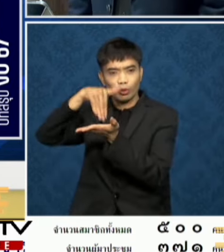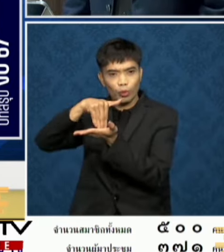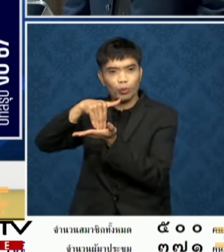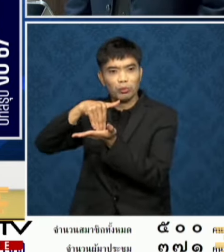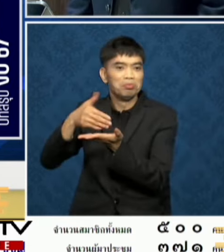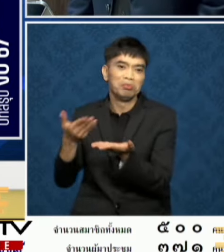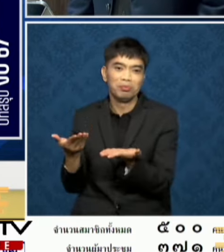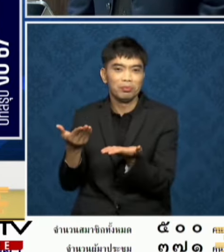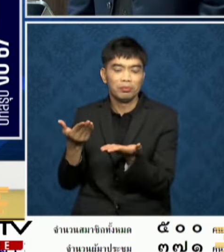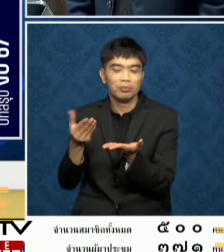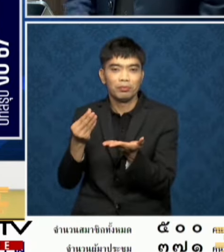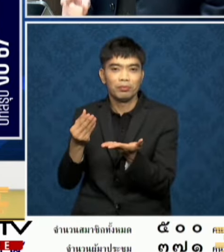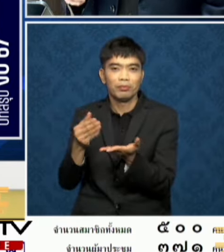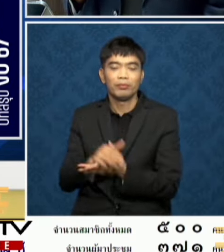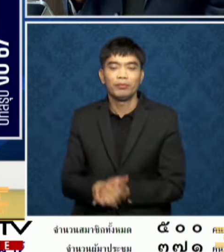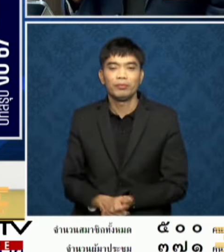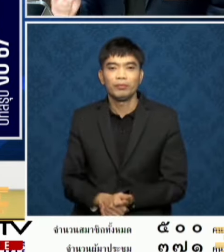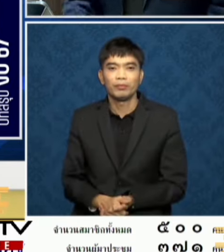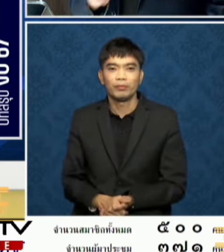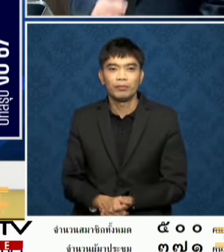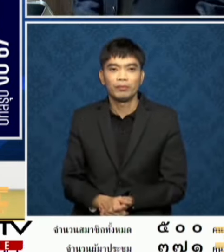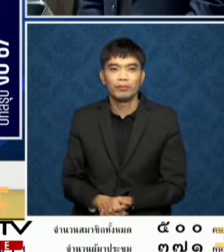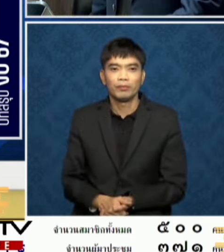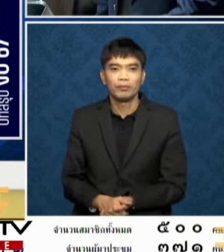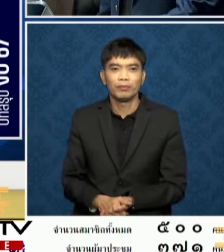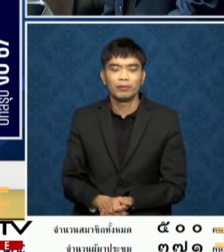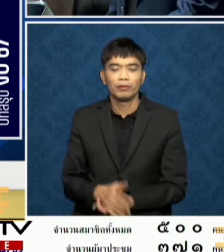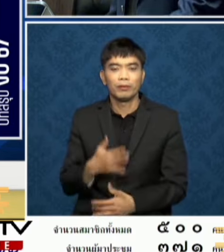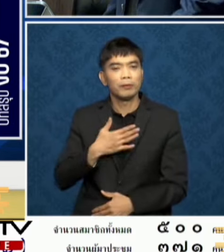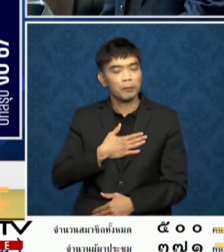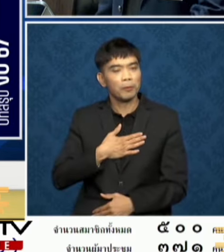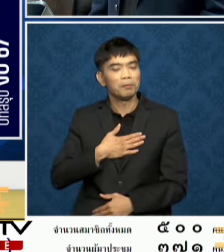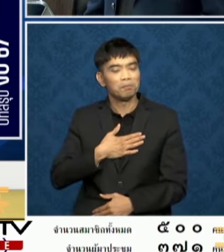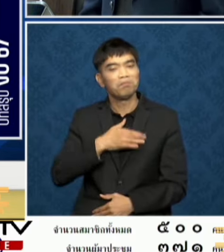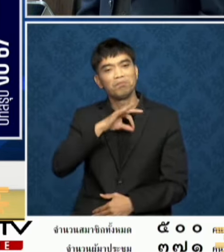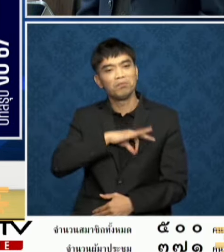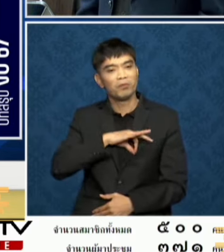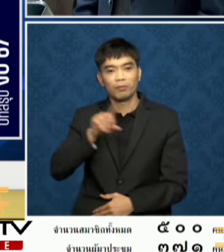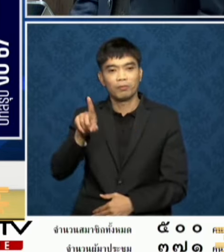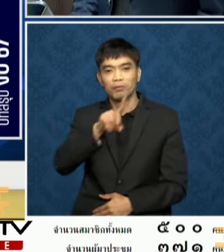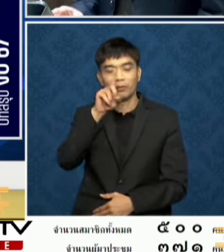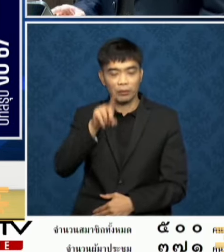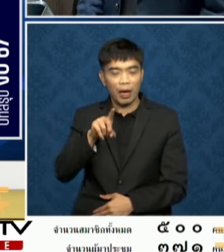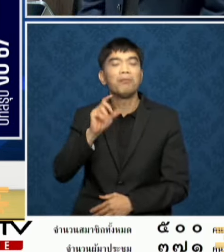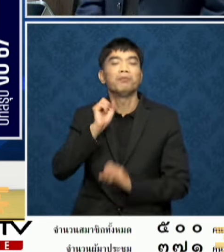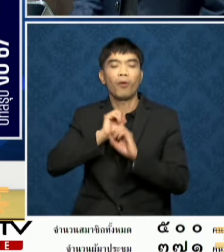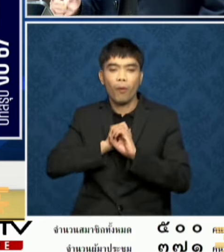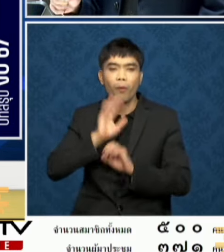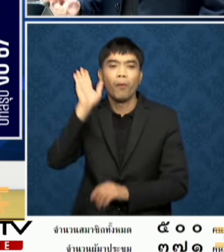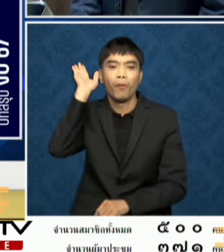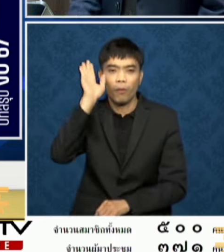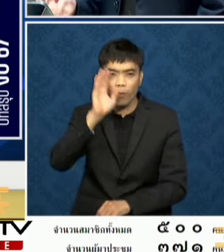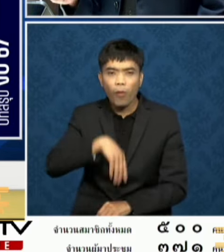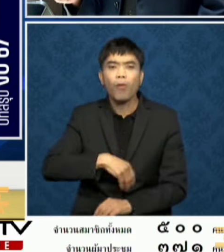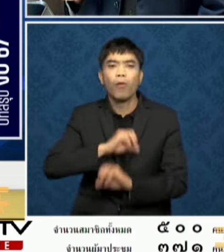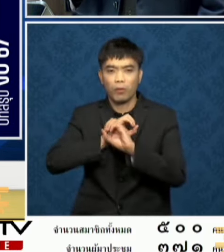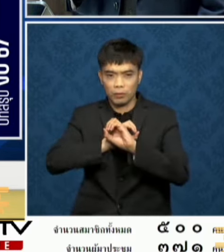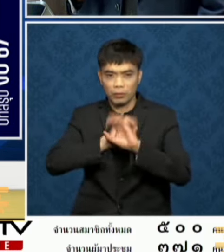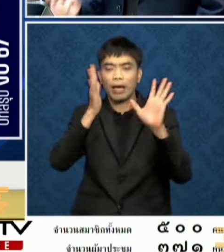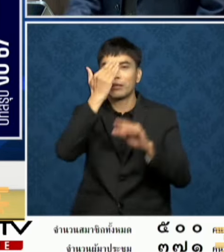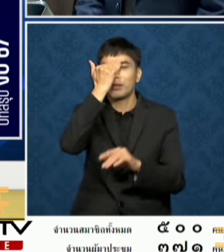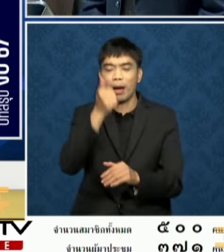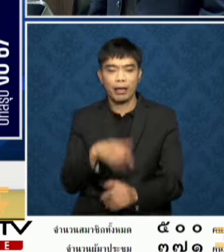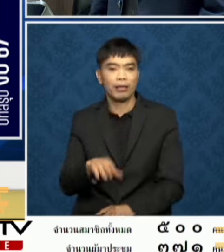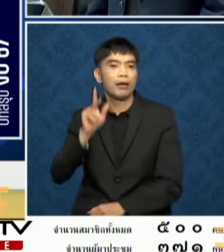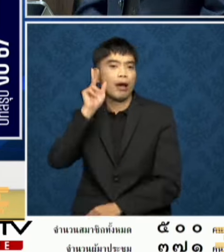แน่นอนนี่มันทำให้ผมหายสงสัยครับว่าทำไมศูนย์ต่อต้านข่าวปลอมถึงตรวจสอบข้อมูลจากหน่วยง